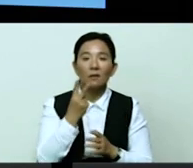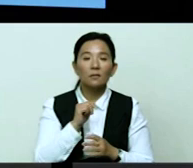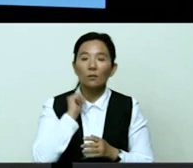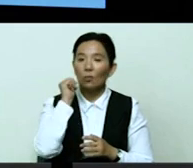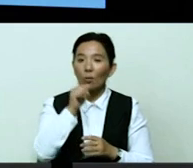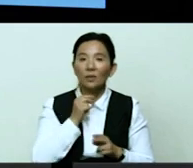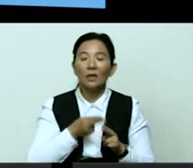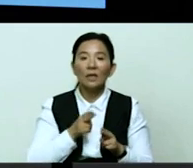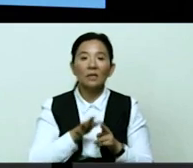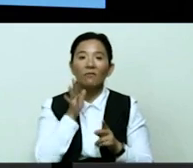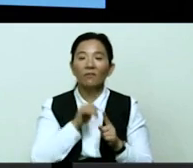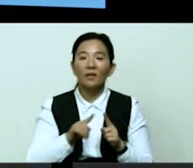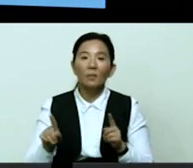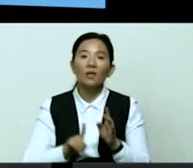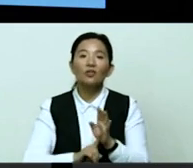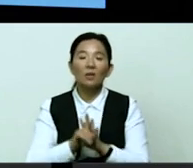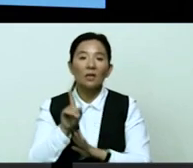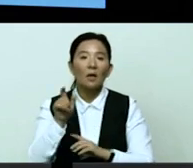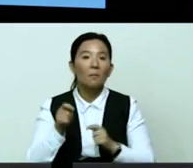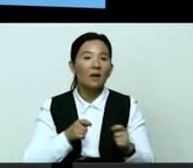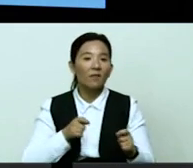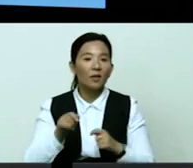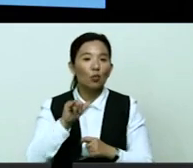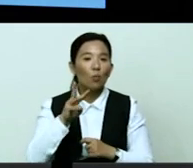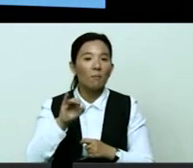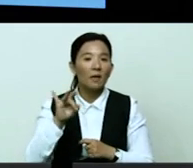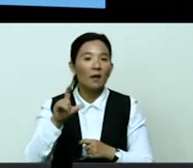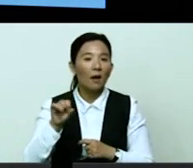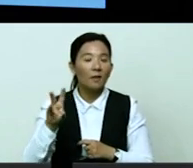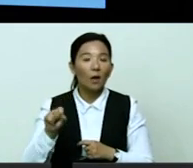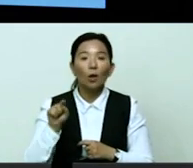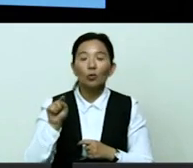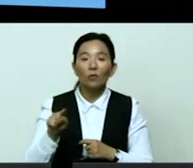1812 год – это время начала правления Умархана, то